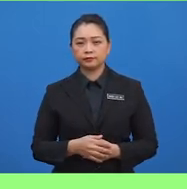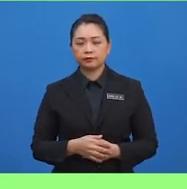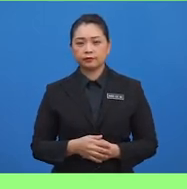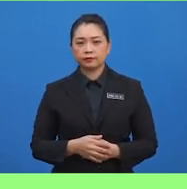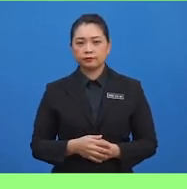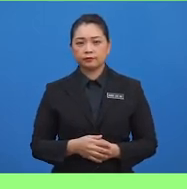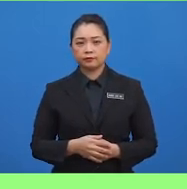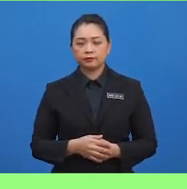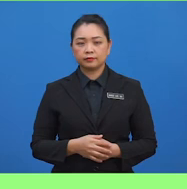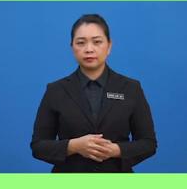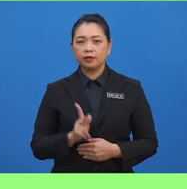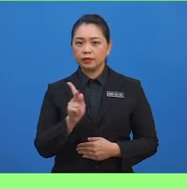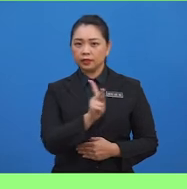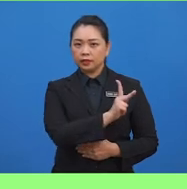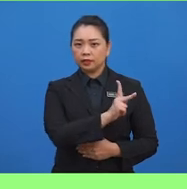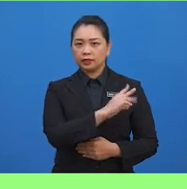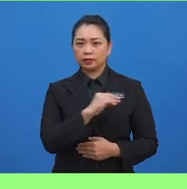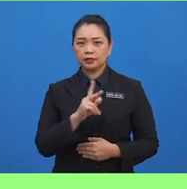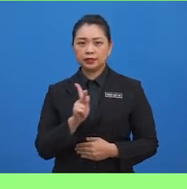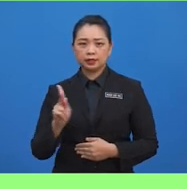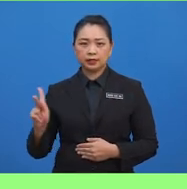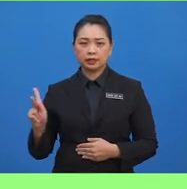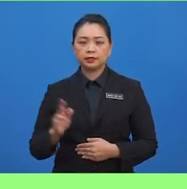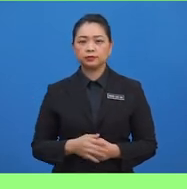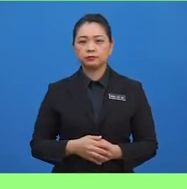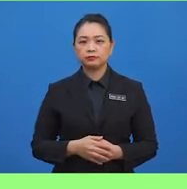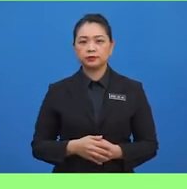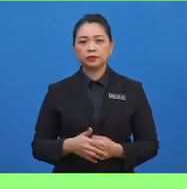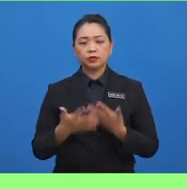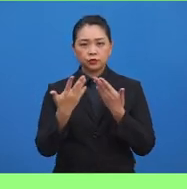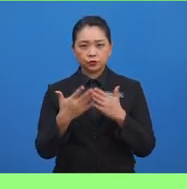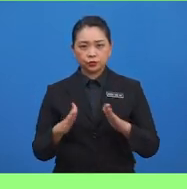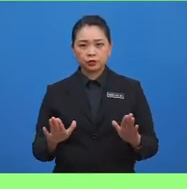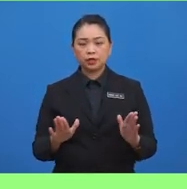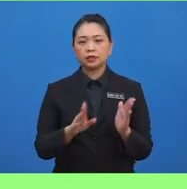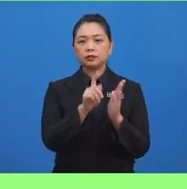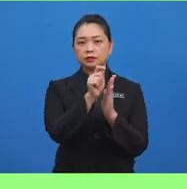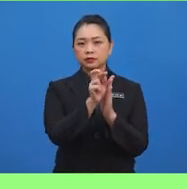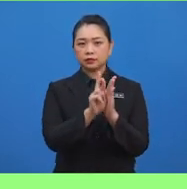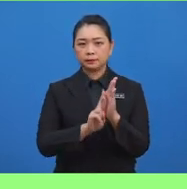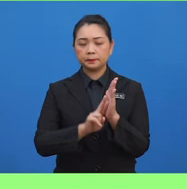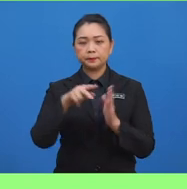Teuku kiri dan kanan sudah terpejam